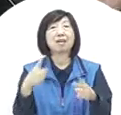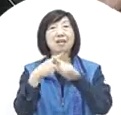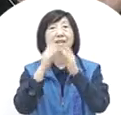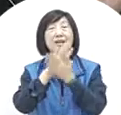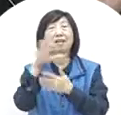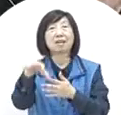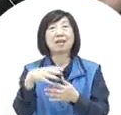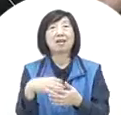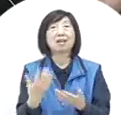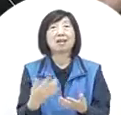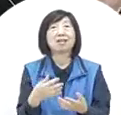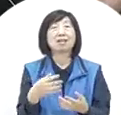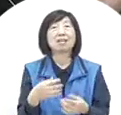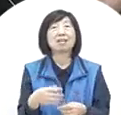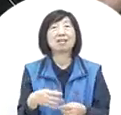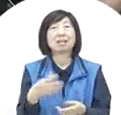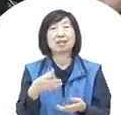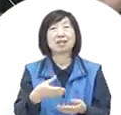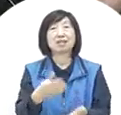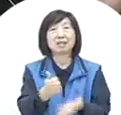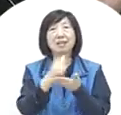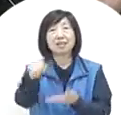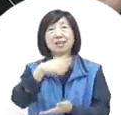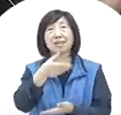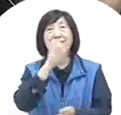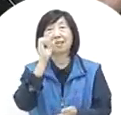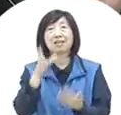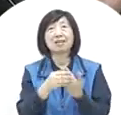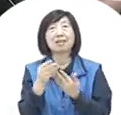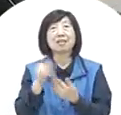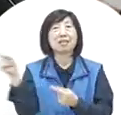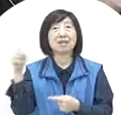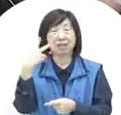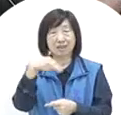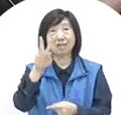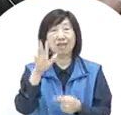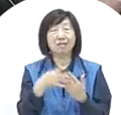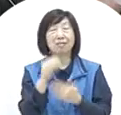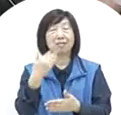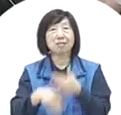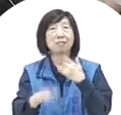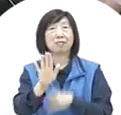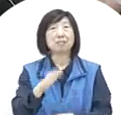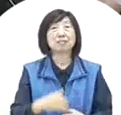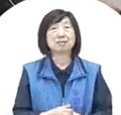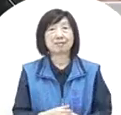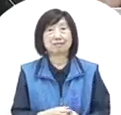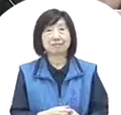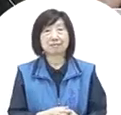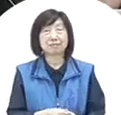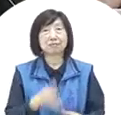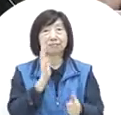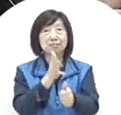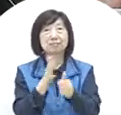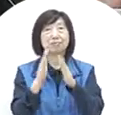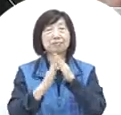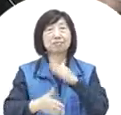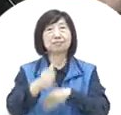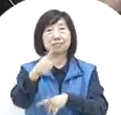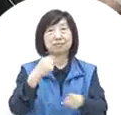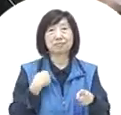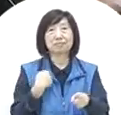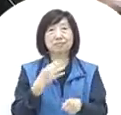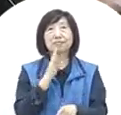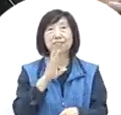局长 哈， 谢谢，请他们喝茶。 啊、好， 好，等一下还有哈，还有茶哈，这个哈，那个请教一下市长，市长你知道什么